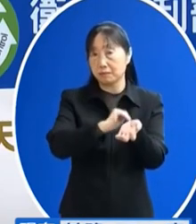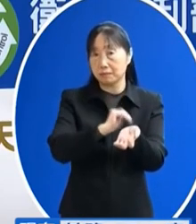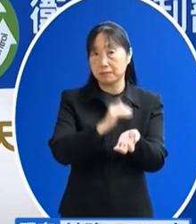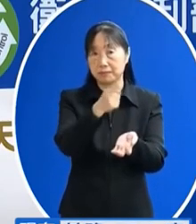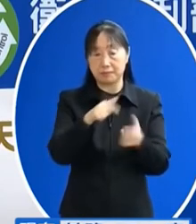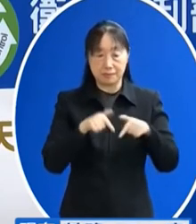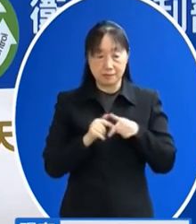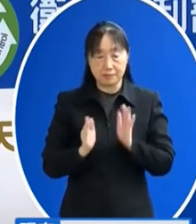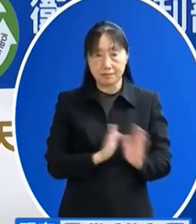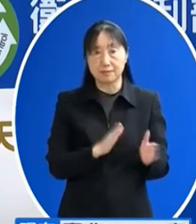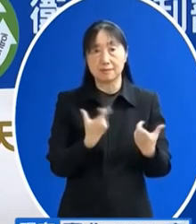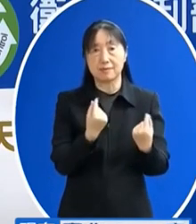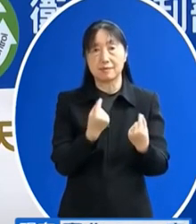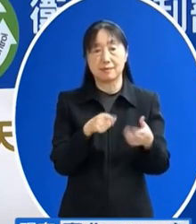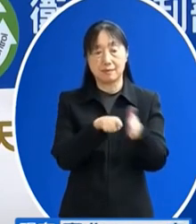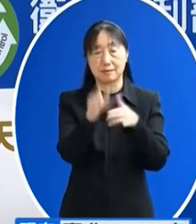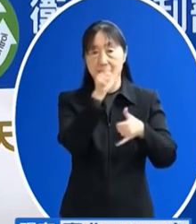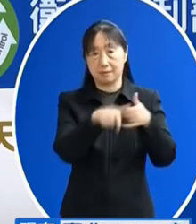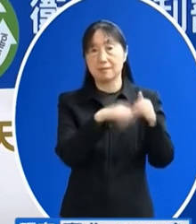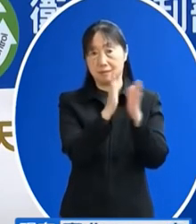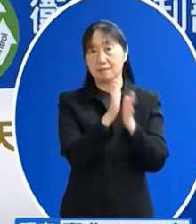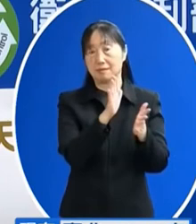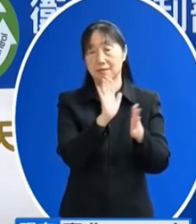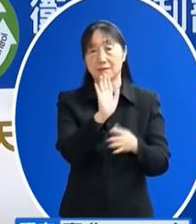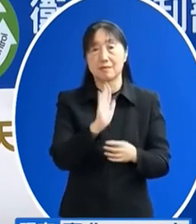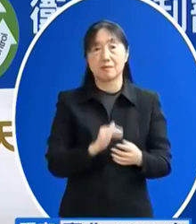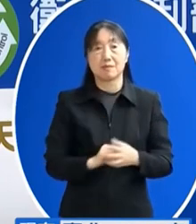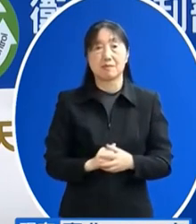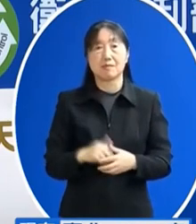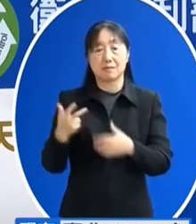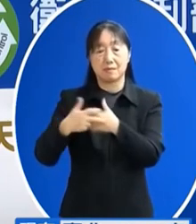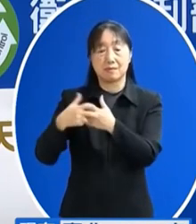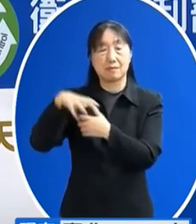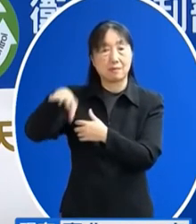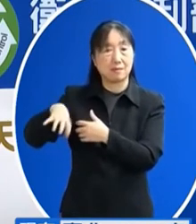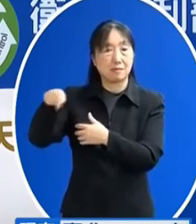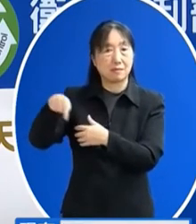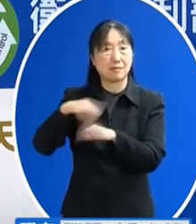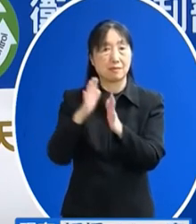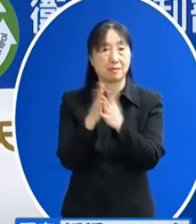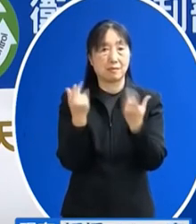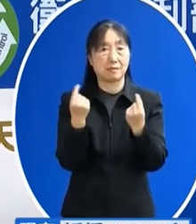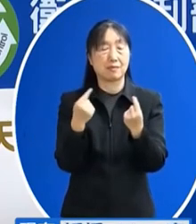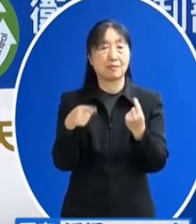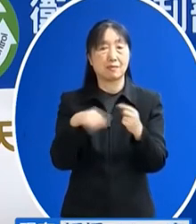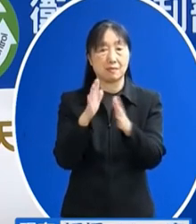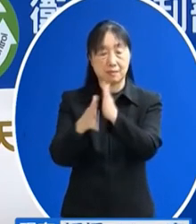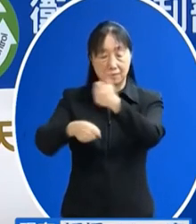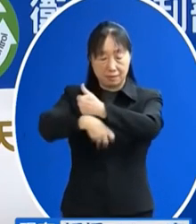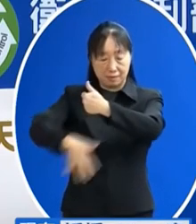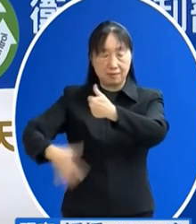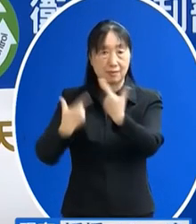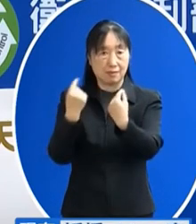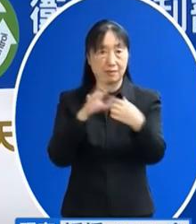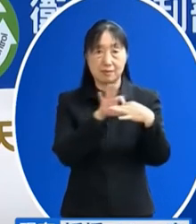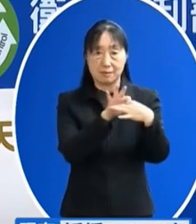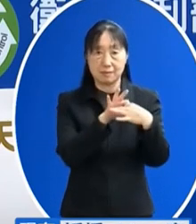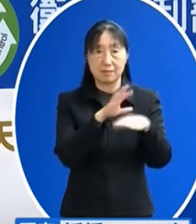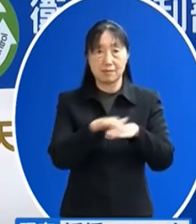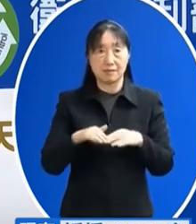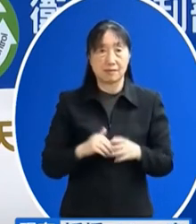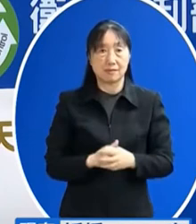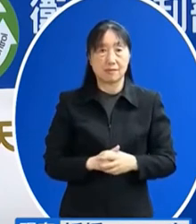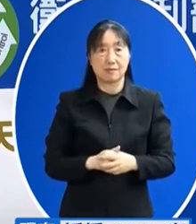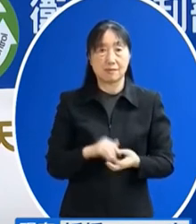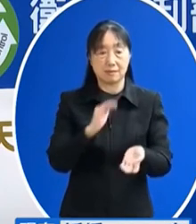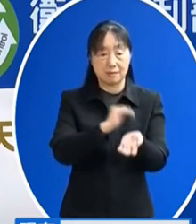或心理上面的一个专家都有，那卫生局当然有这些在从行政的体系里面予以关怀，所